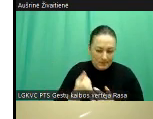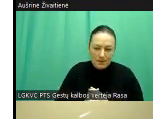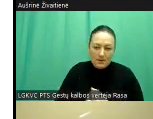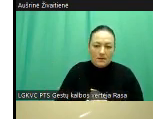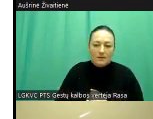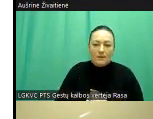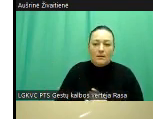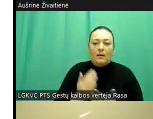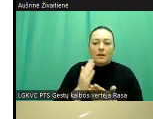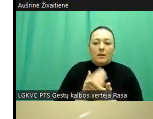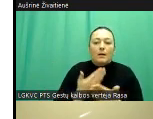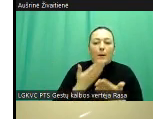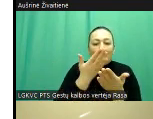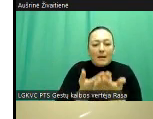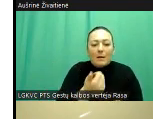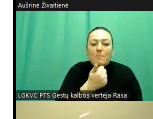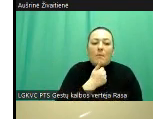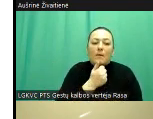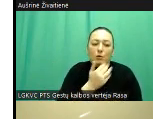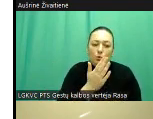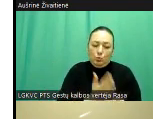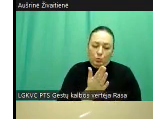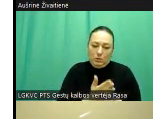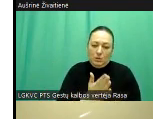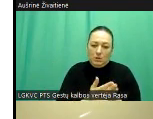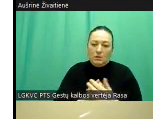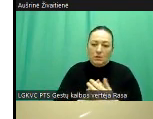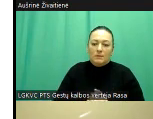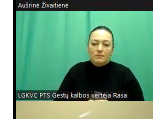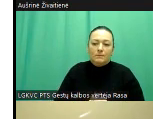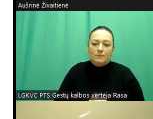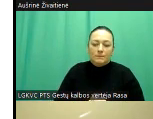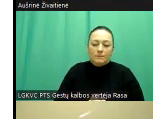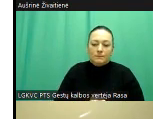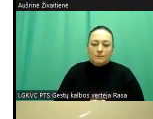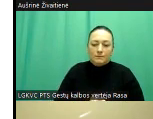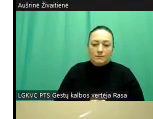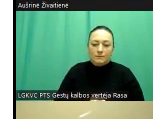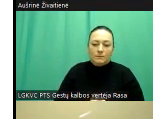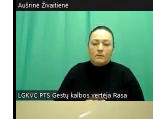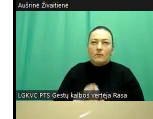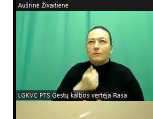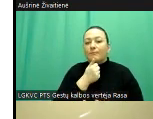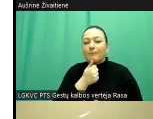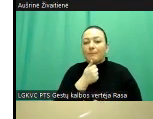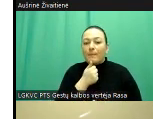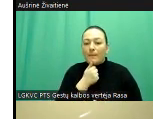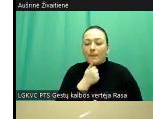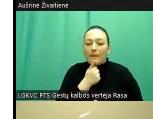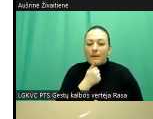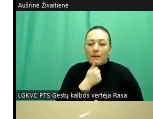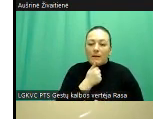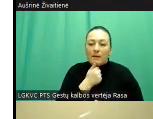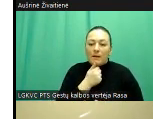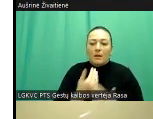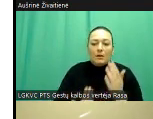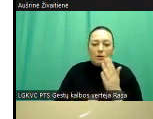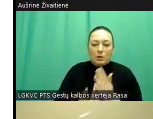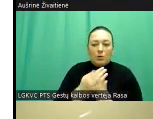Ir yra pateikta pavyzdžių. Ir pavyzdžiui, naujoje